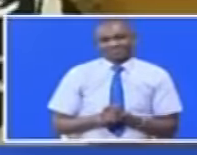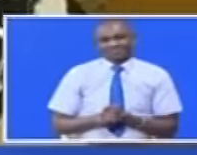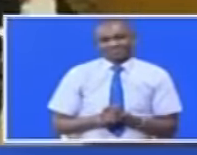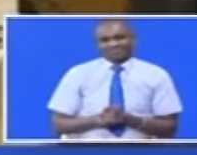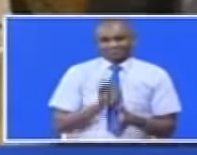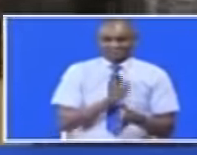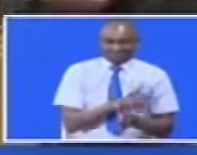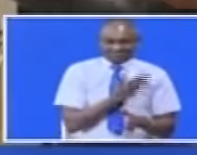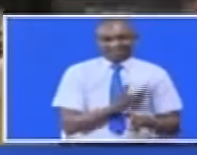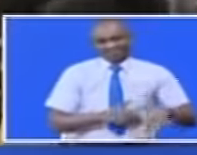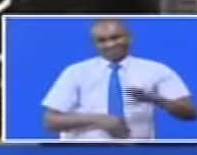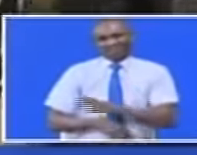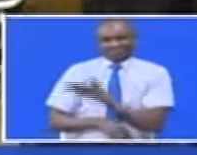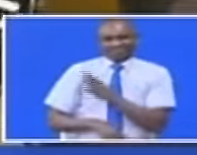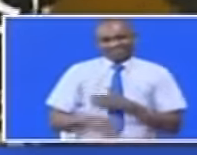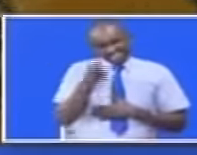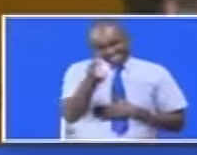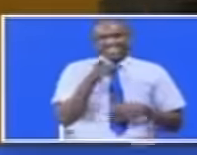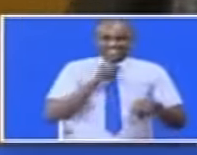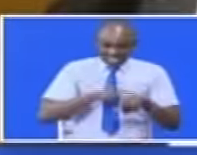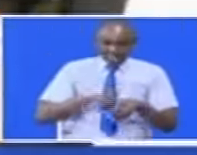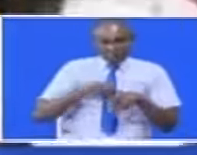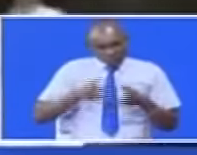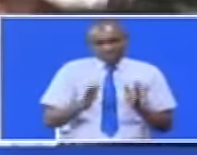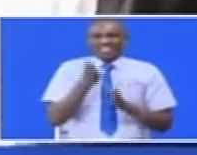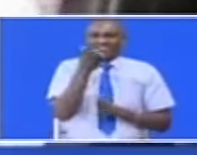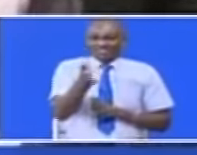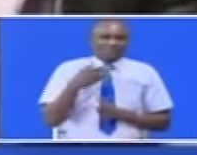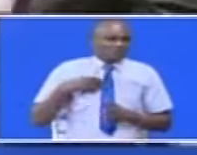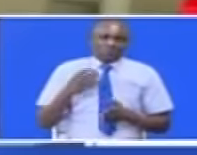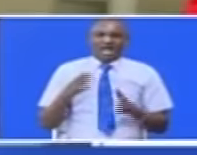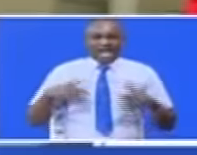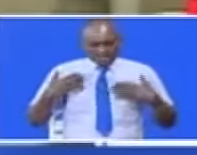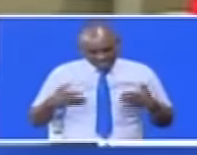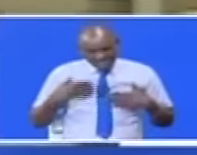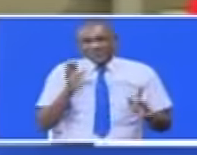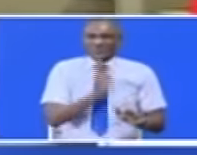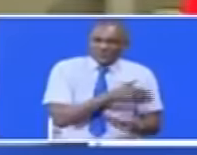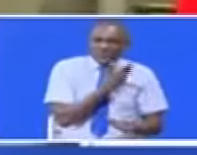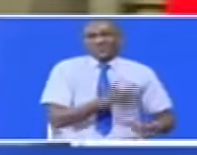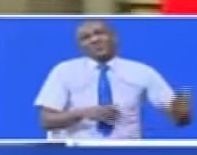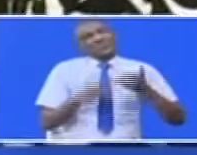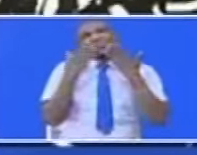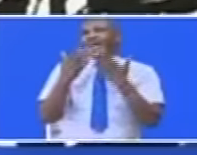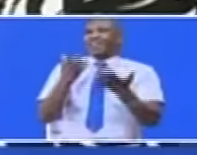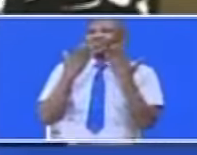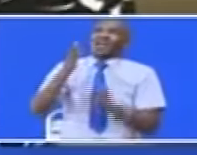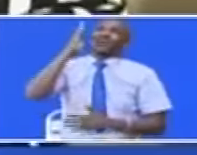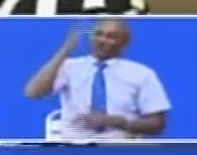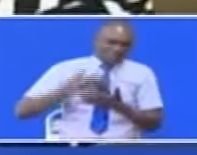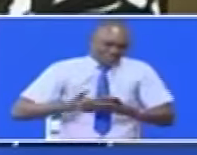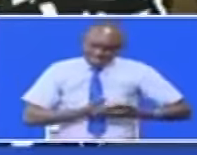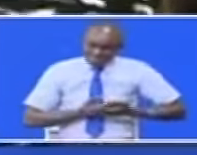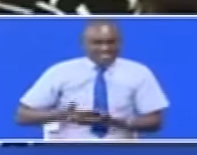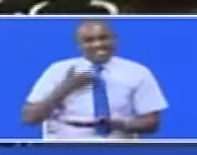hio ha uchovu baada uchungu uzazi usingemzindaui kuimba nyimbo Za shukrani kwa mwenyezi mungu katika